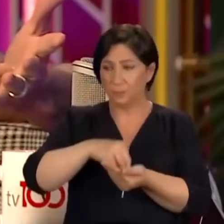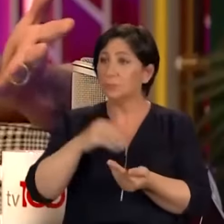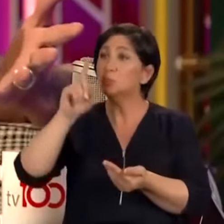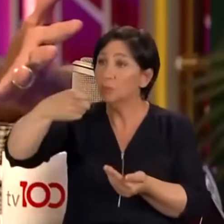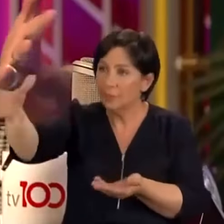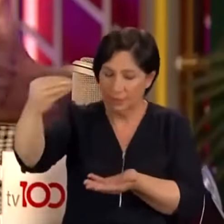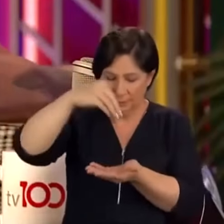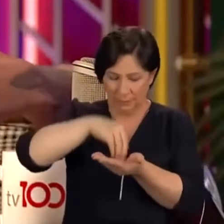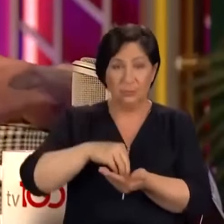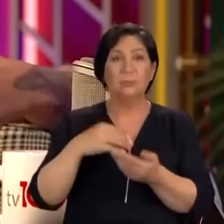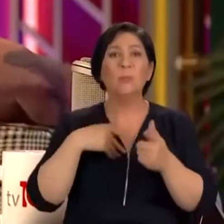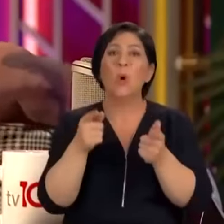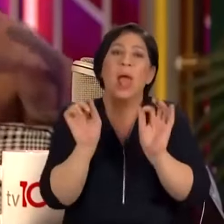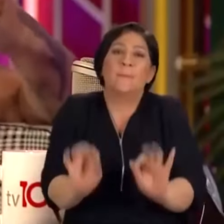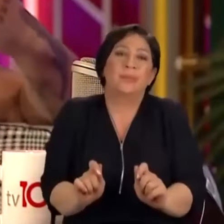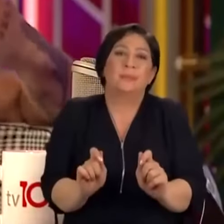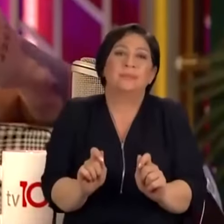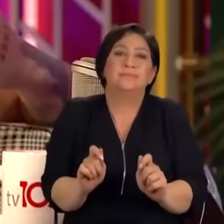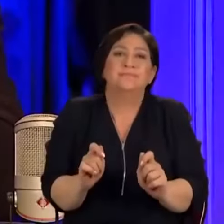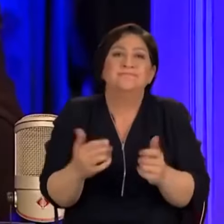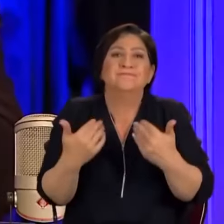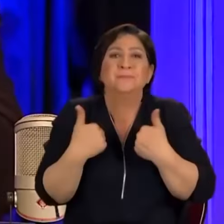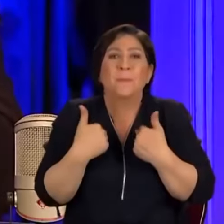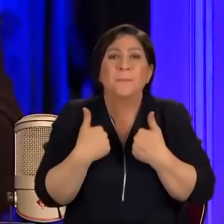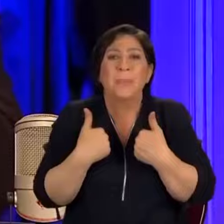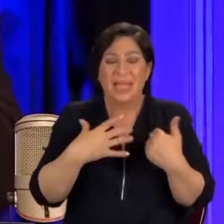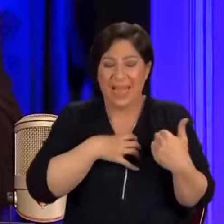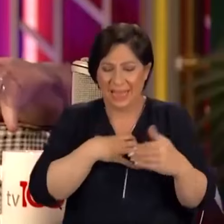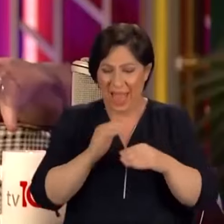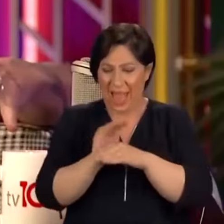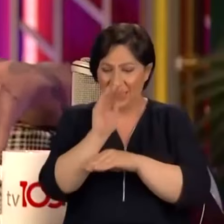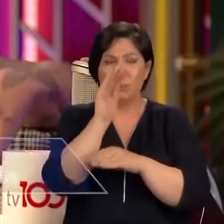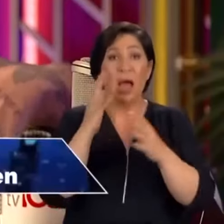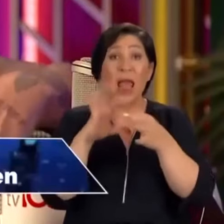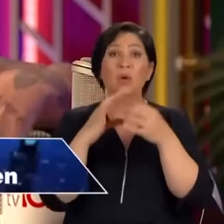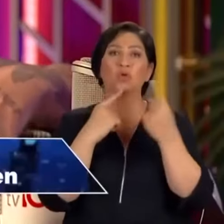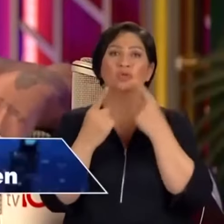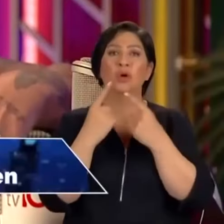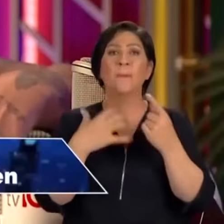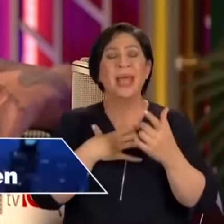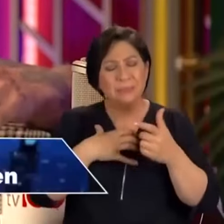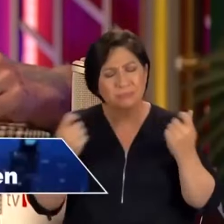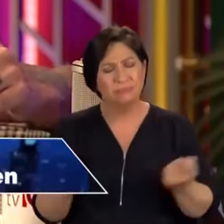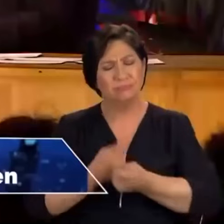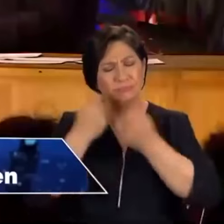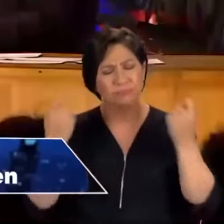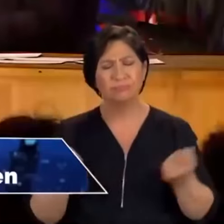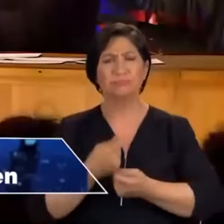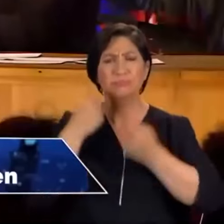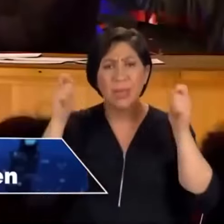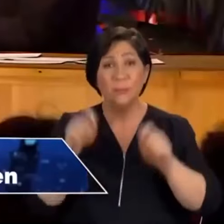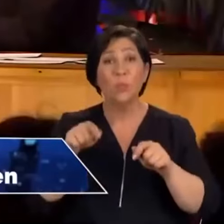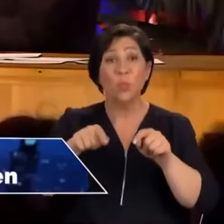koyduğunu Yani ben böyle yaptım ve kendi Ya ben kendi hayatımla alakalı konuşuyorum bu şekilde yaptığım için bu